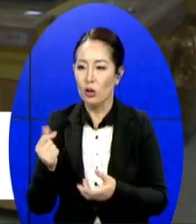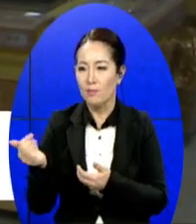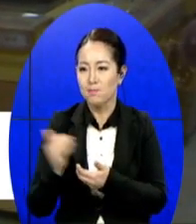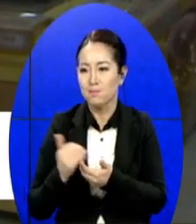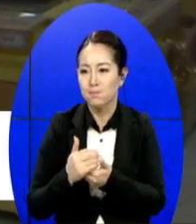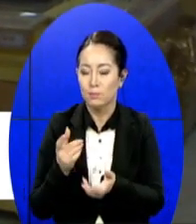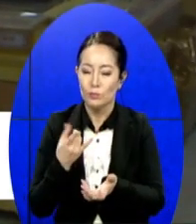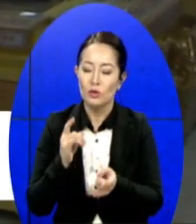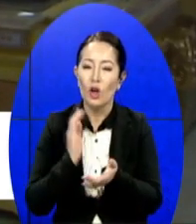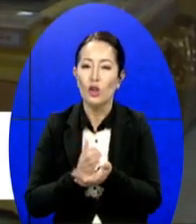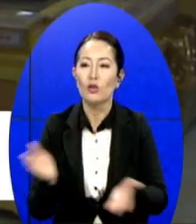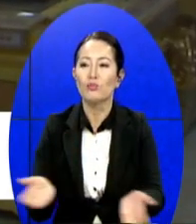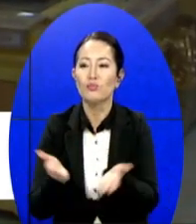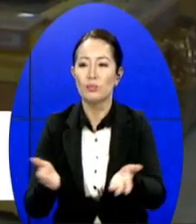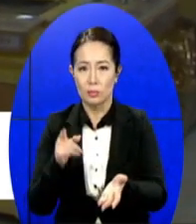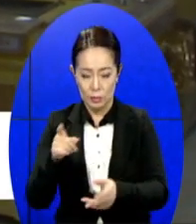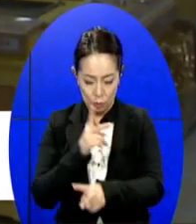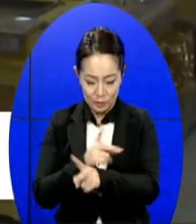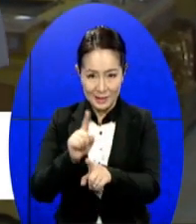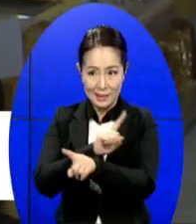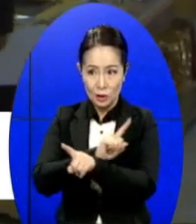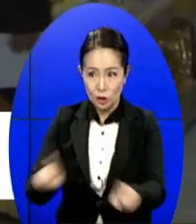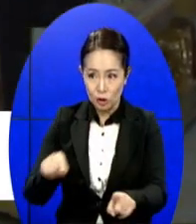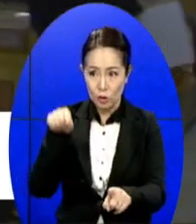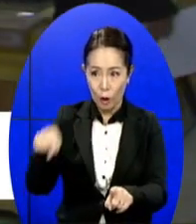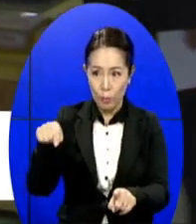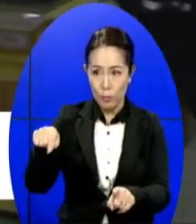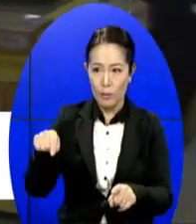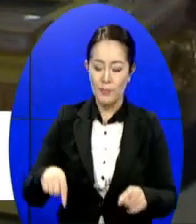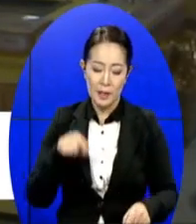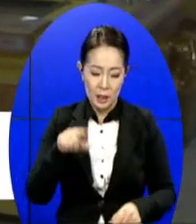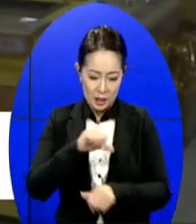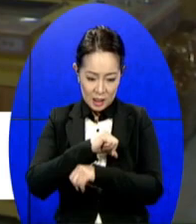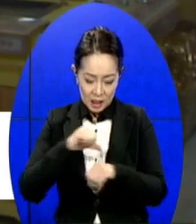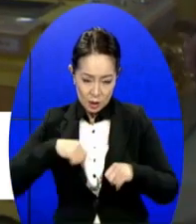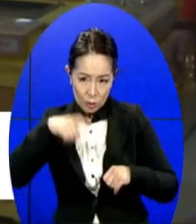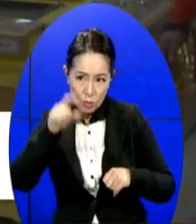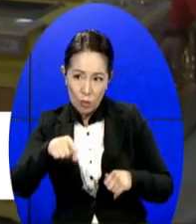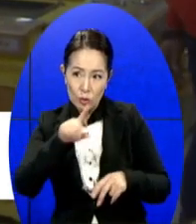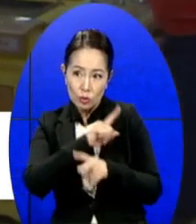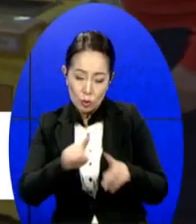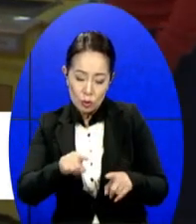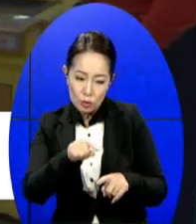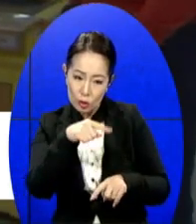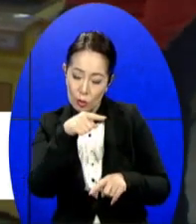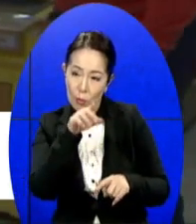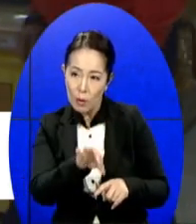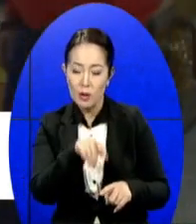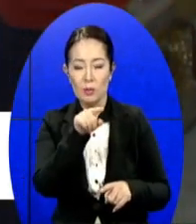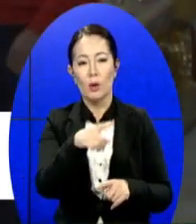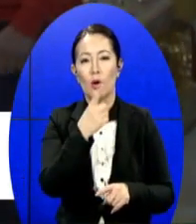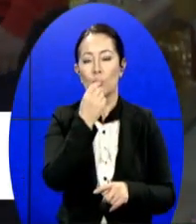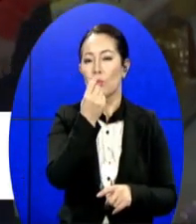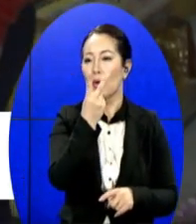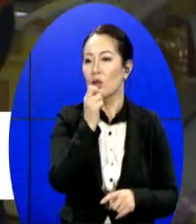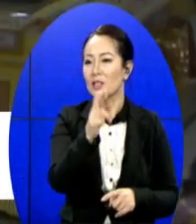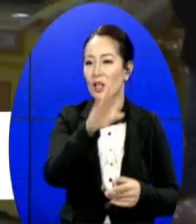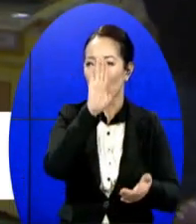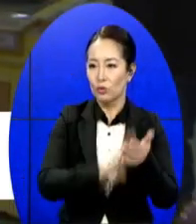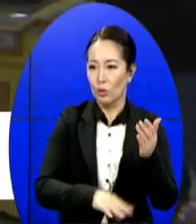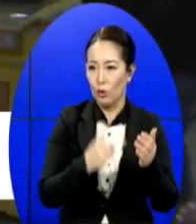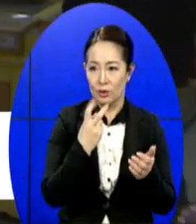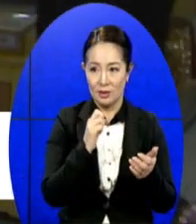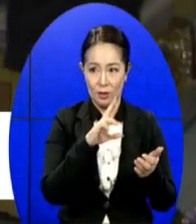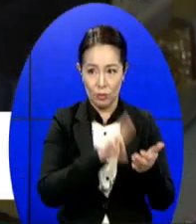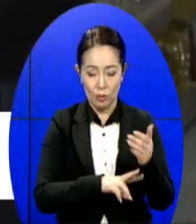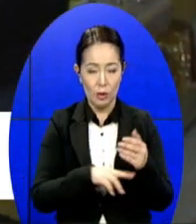хуулийн заалтыг зөрчиж байгаа. Энэ хуулийн заалтыг зөрчсөн тохиолдолд иргэнийг зөрчлийн тухай хуулиар 2 сая төгрөгөөр аж ахуй